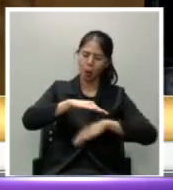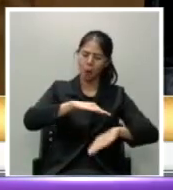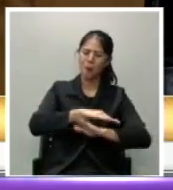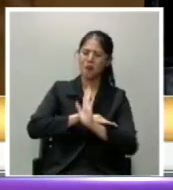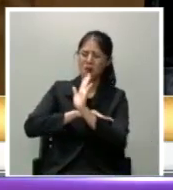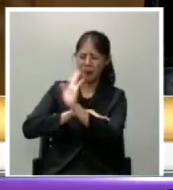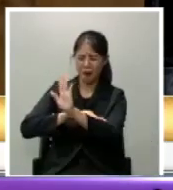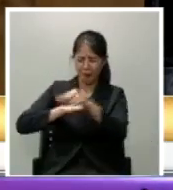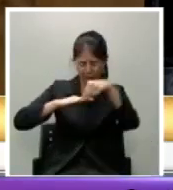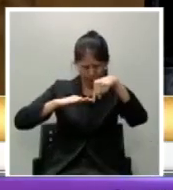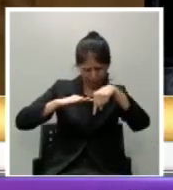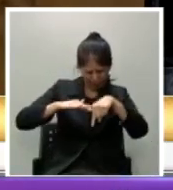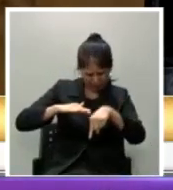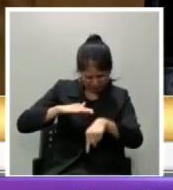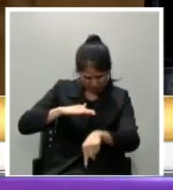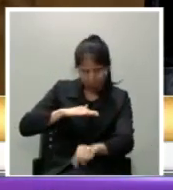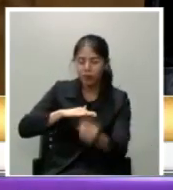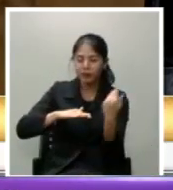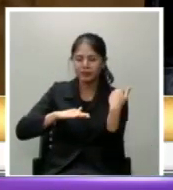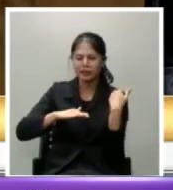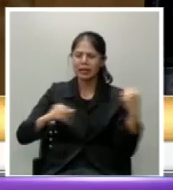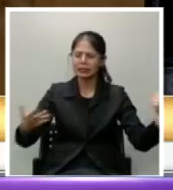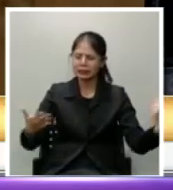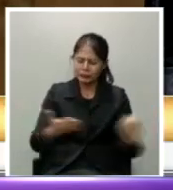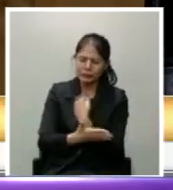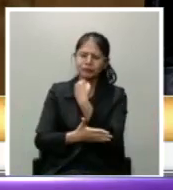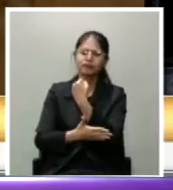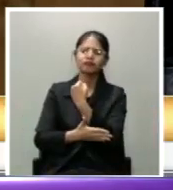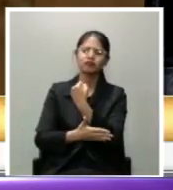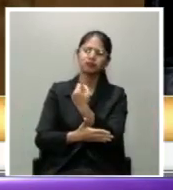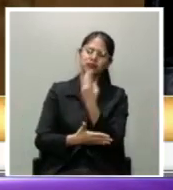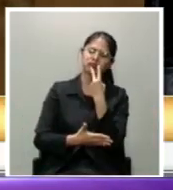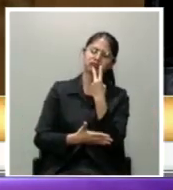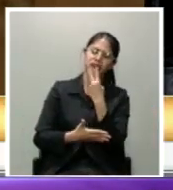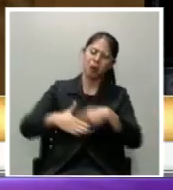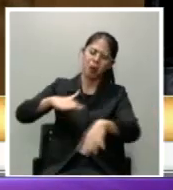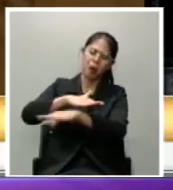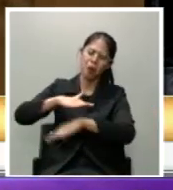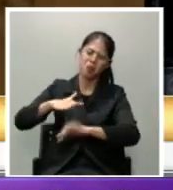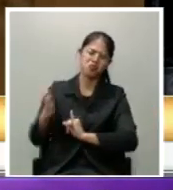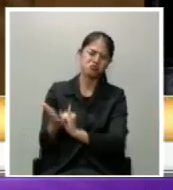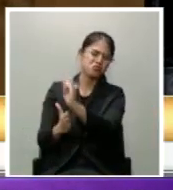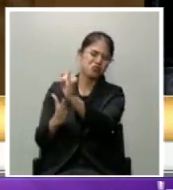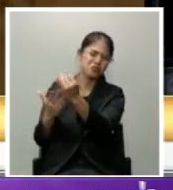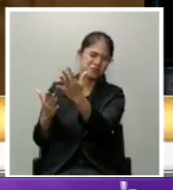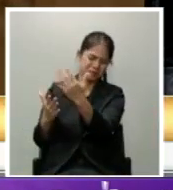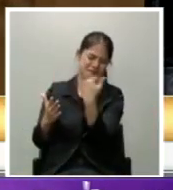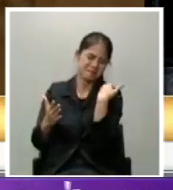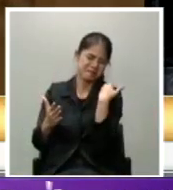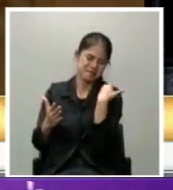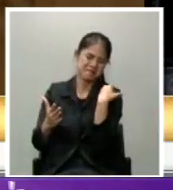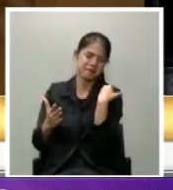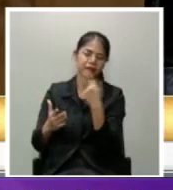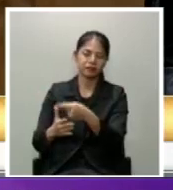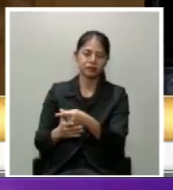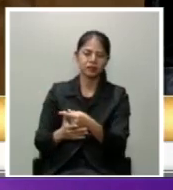ลุ่มลึกลงลึกมากเสียดายอย่างเดียวว่าข้อมูลบางส่วนไม่ถูกต้องข้อมูลบางส่ว